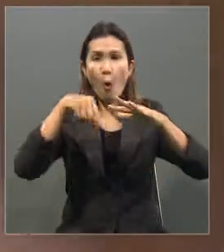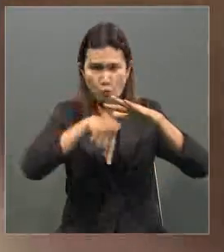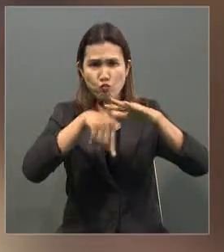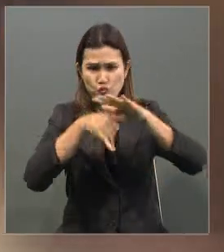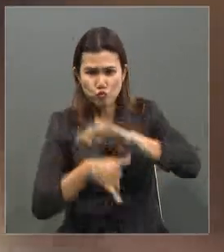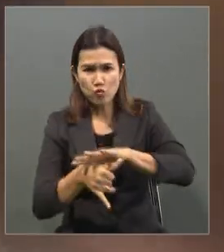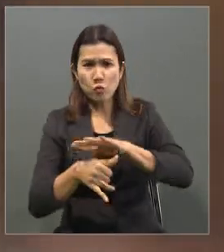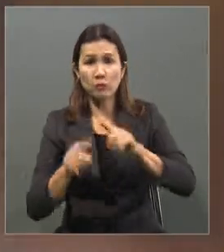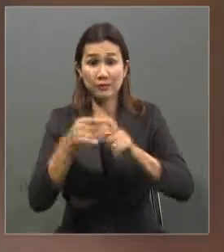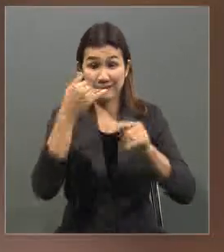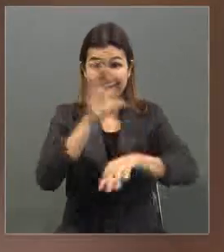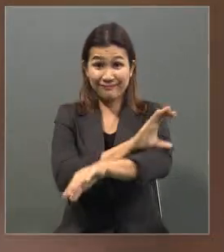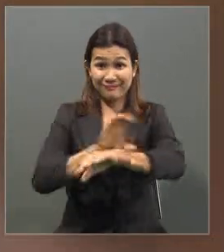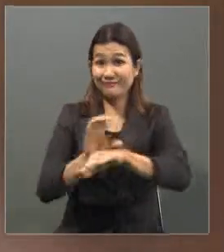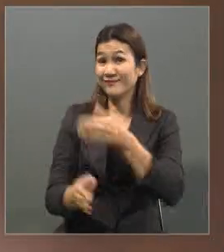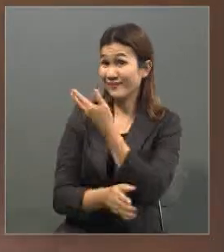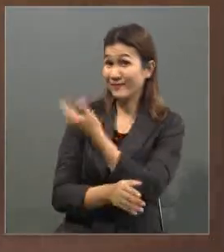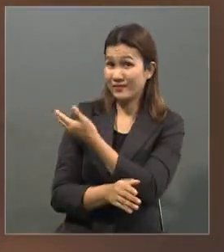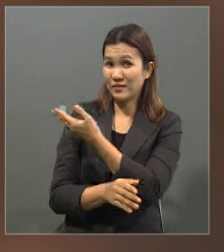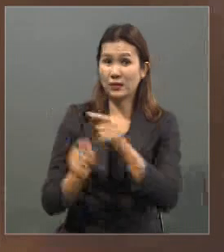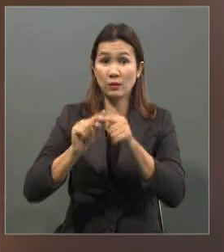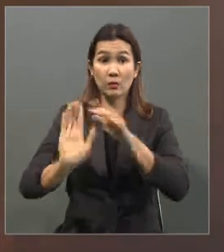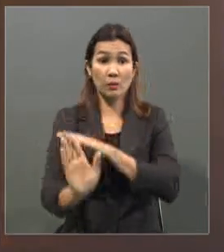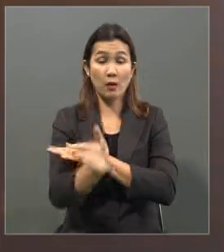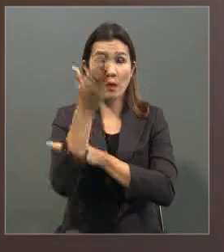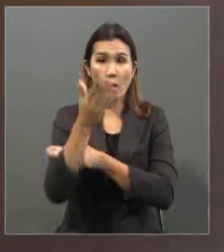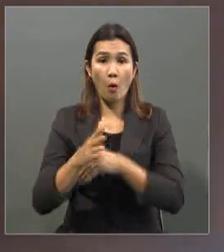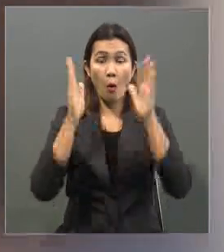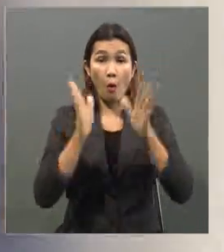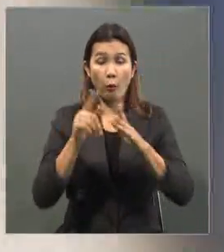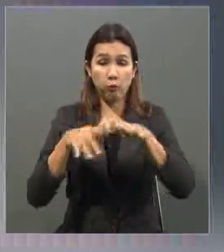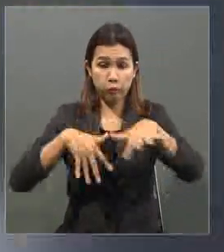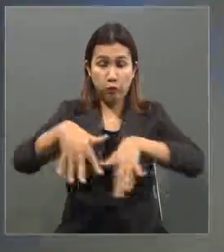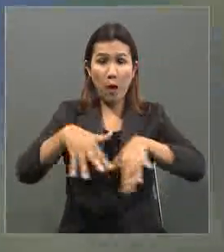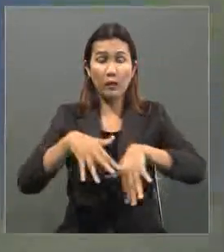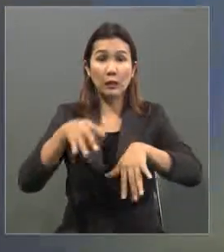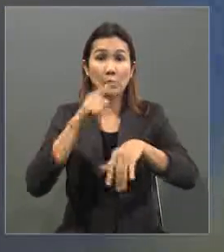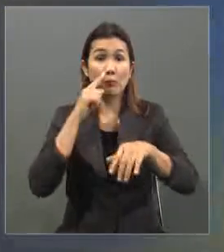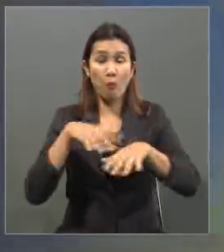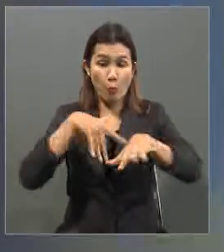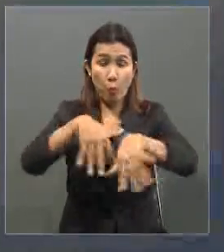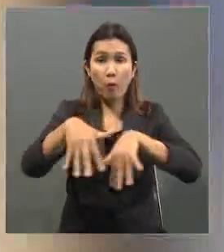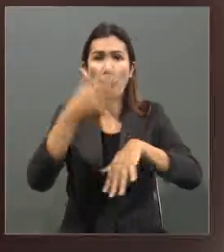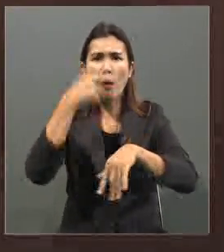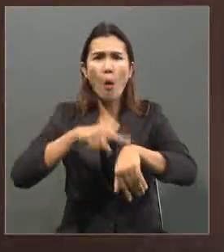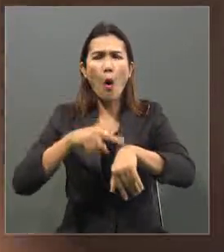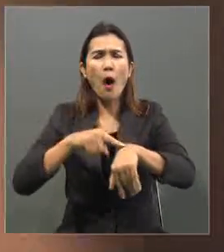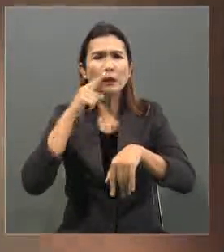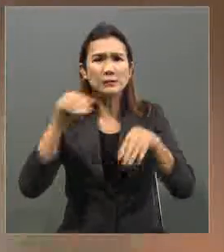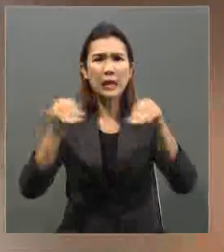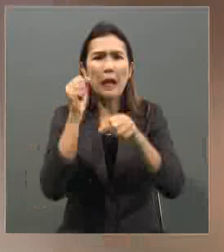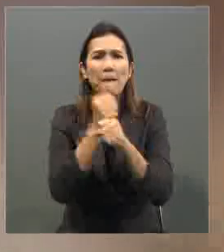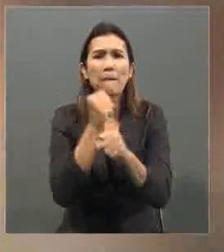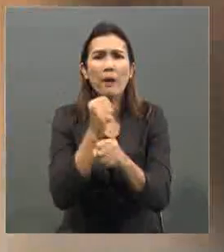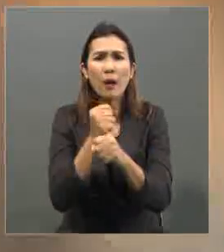รถไฟฟ้าที่ท่านผู้ชมเห็นในภาพเนี่ยนะครับเมื่อเช้าผู้โดยสารเต็มคันรถเพราะมันเป็นช่วงเวลาเร่งด่วนไงช่วงเวลาที่กำลังจะเข้าทำงาน